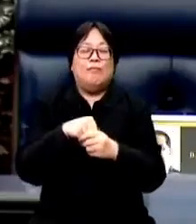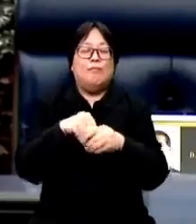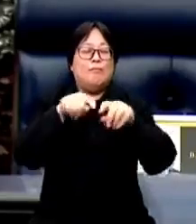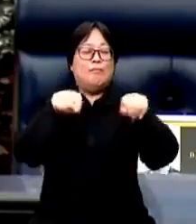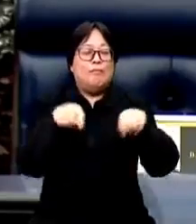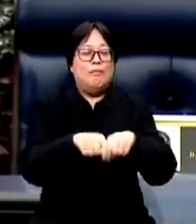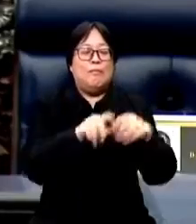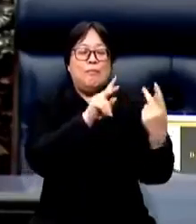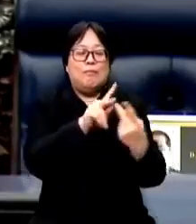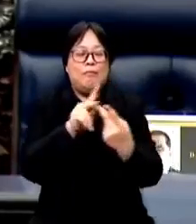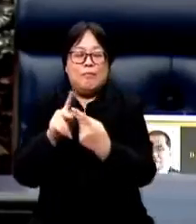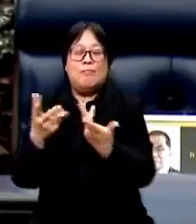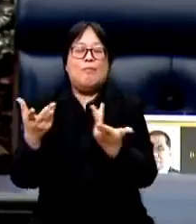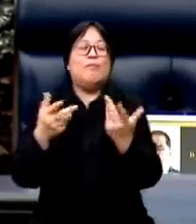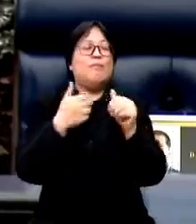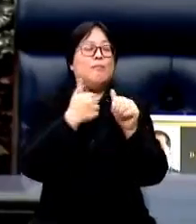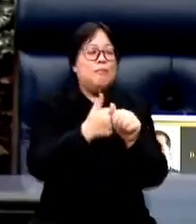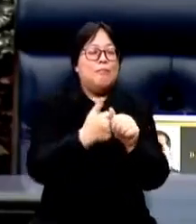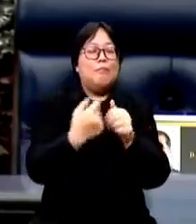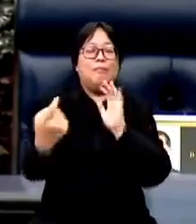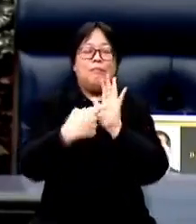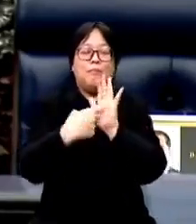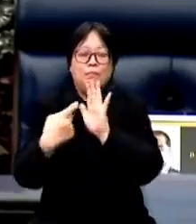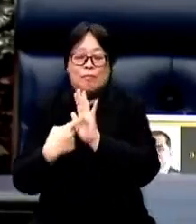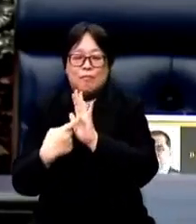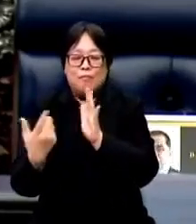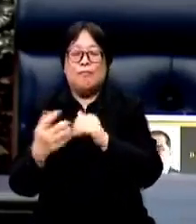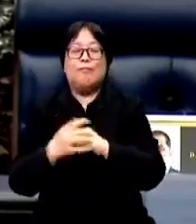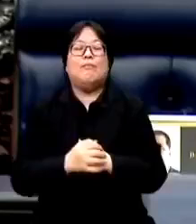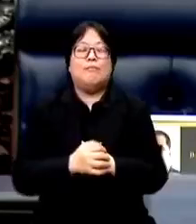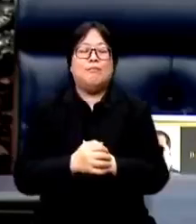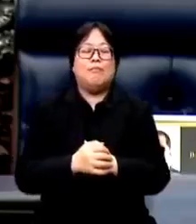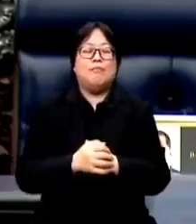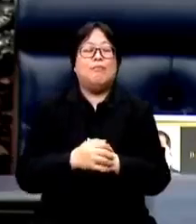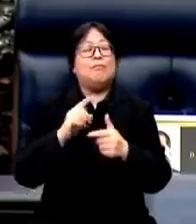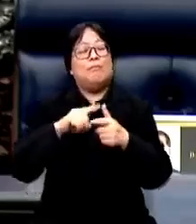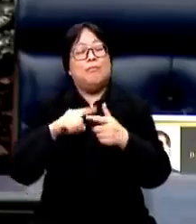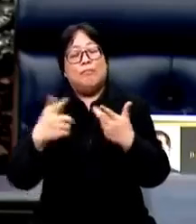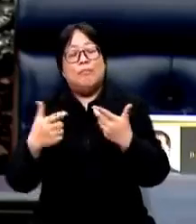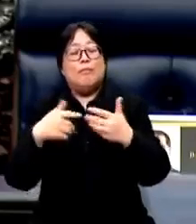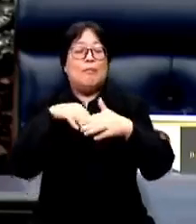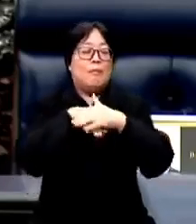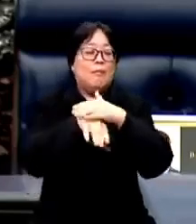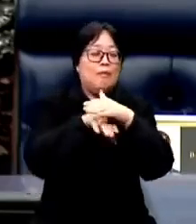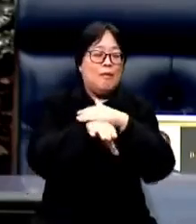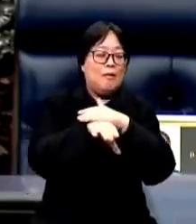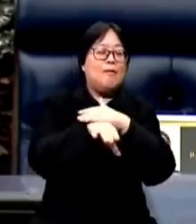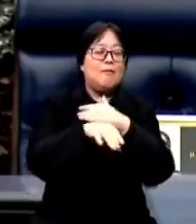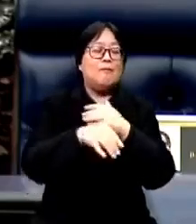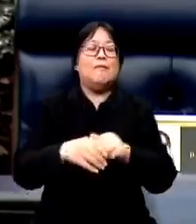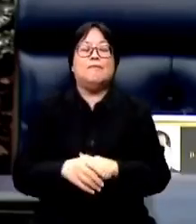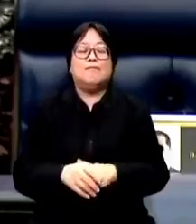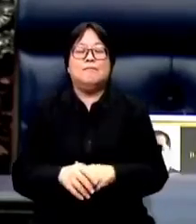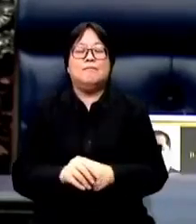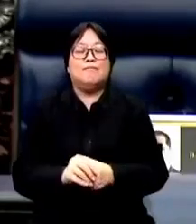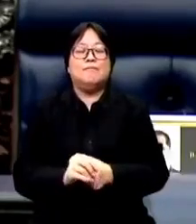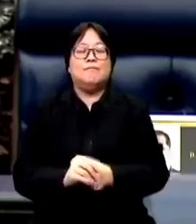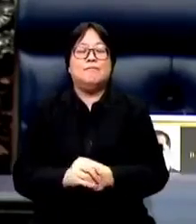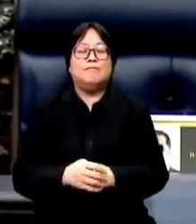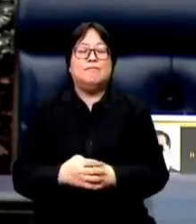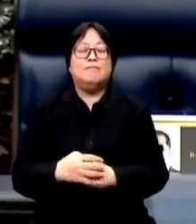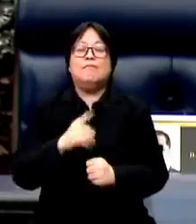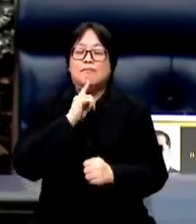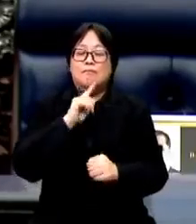strategik sama ada berdasarkan permintaan dengan izin demand base ataupun akses ya akes base